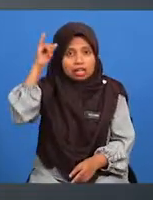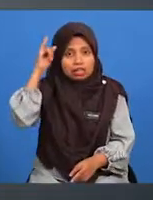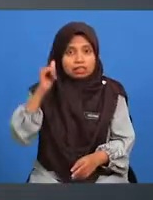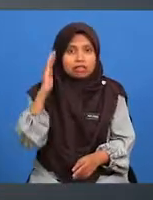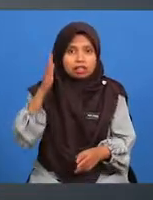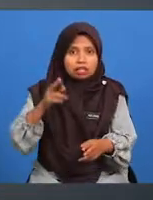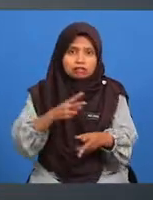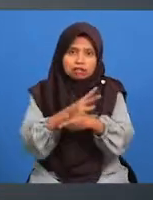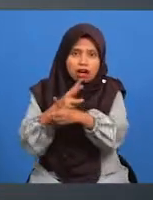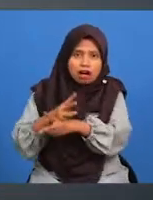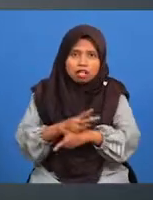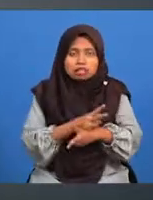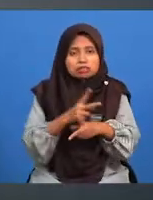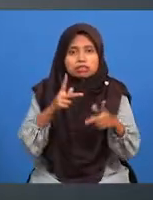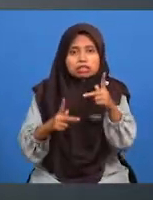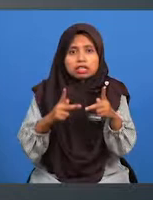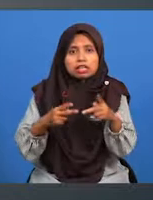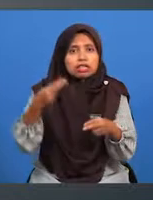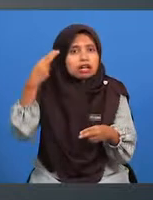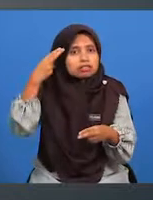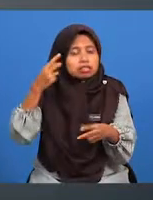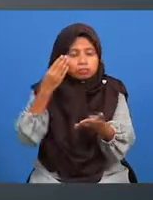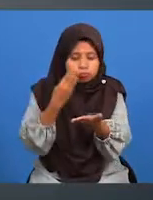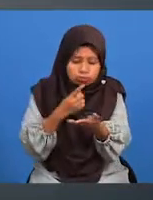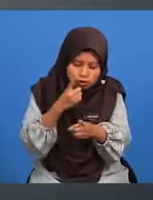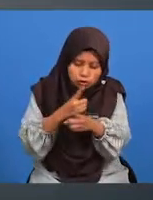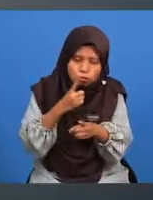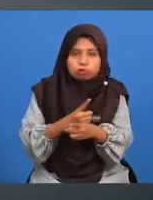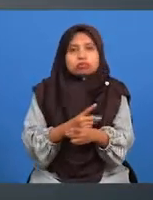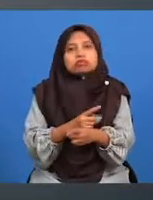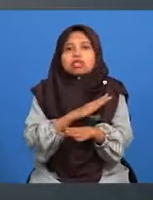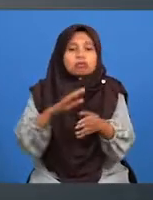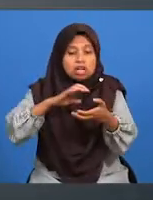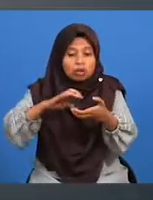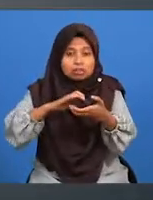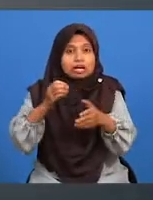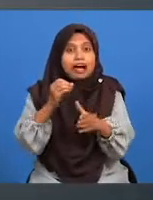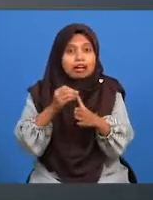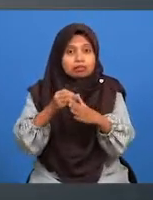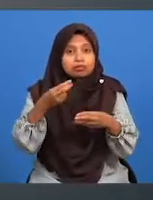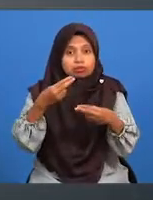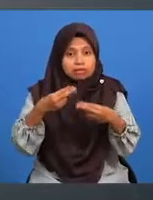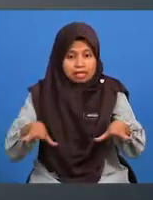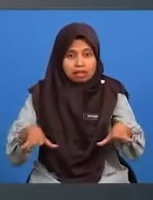di bawah jagaannya, jangan sampai rosak atau hilang. Maka akad yang berlaku ini